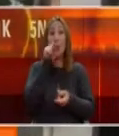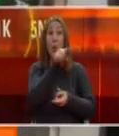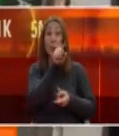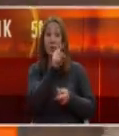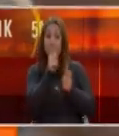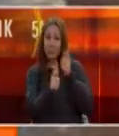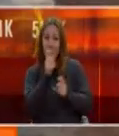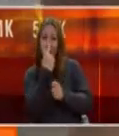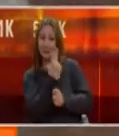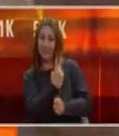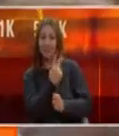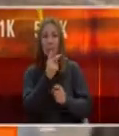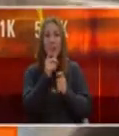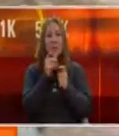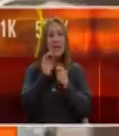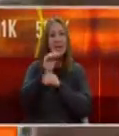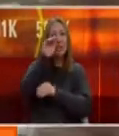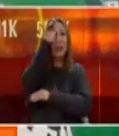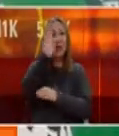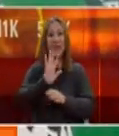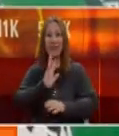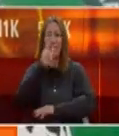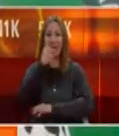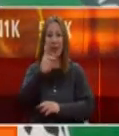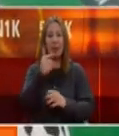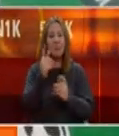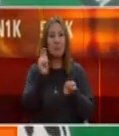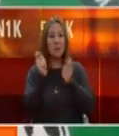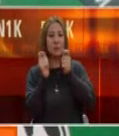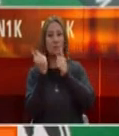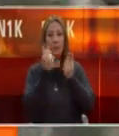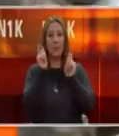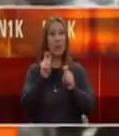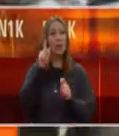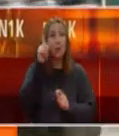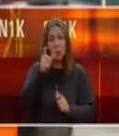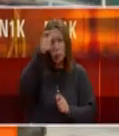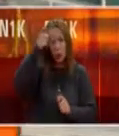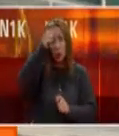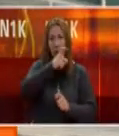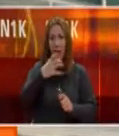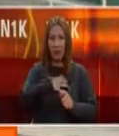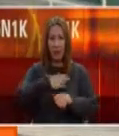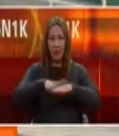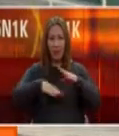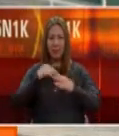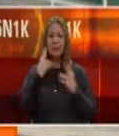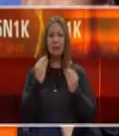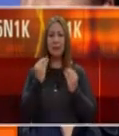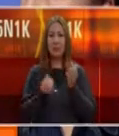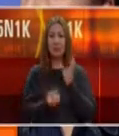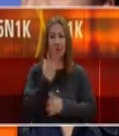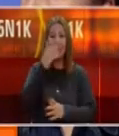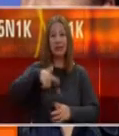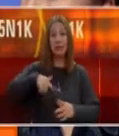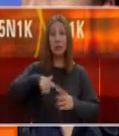ürününü üreticilerin tüketici sloganını yaşama geçirerek muamele dönüştürdük. Türkiye'de ilk organik sütü piyasaya sürdük. Ve İzmir Büyükşehir Belediyesi